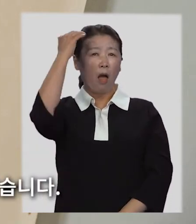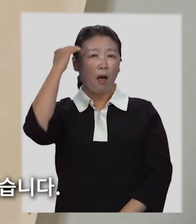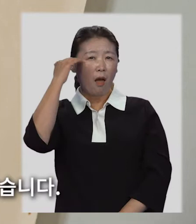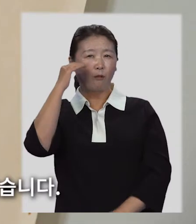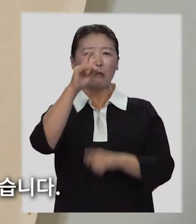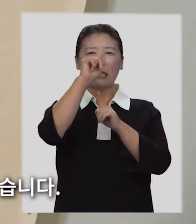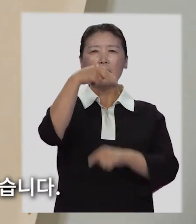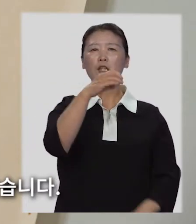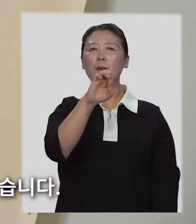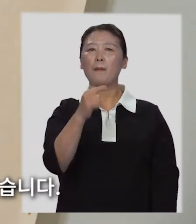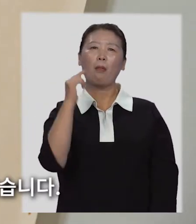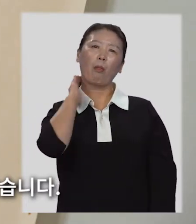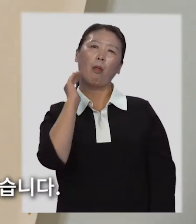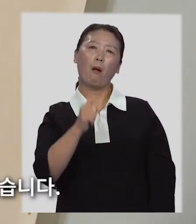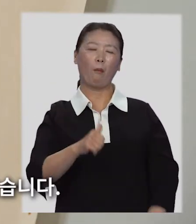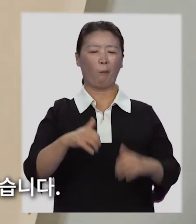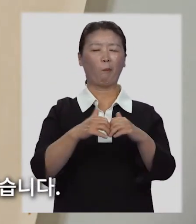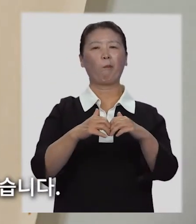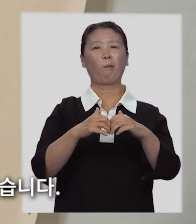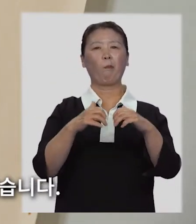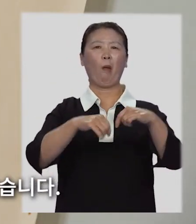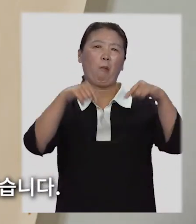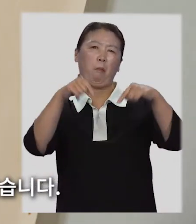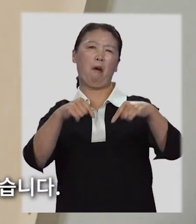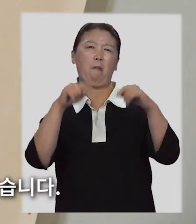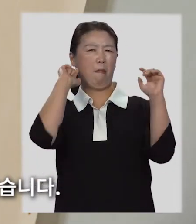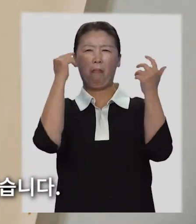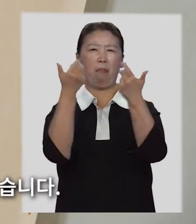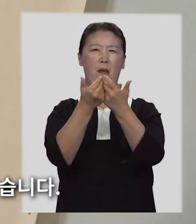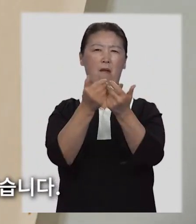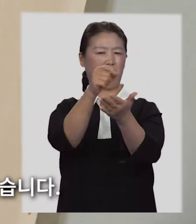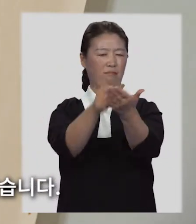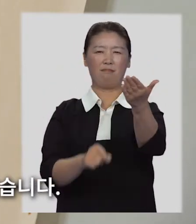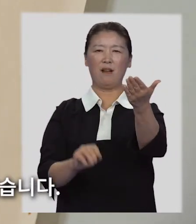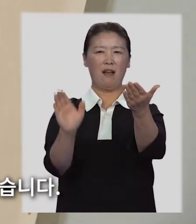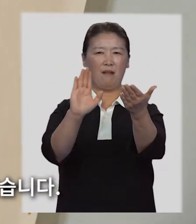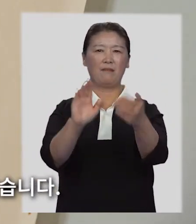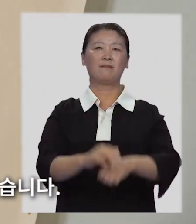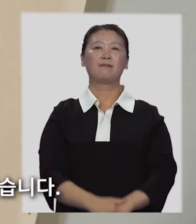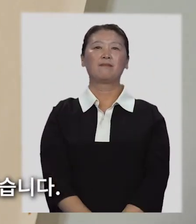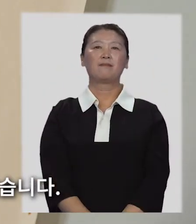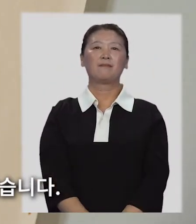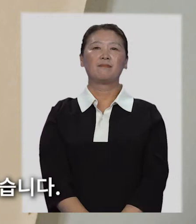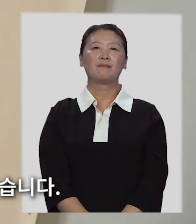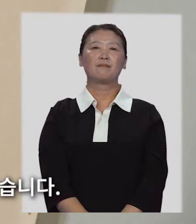한국은 이승만 대통령이 정전협정에 반대하여 서명하지 않았습니다.